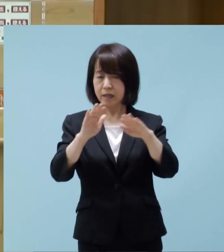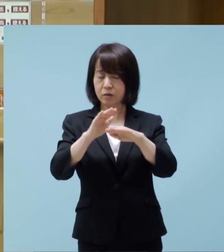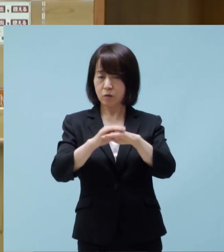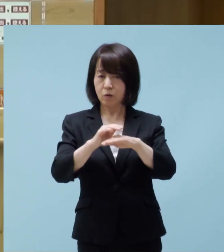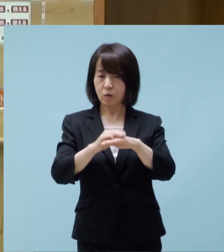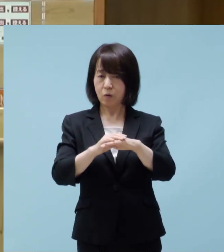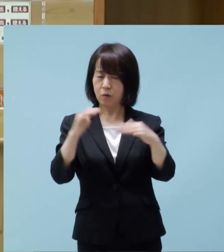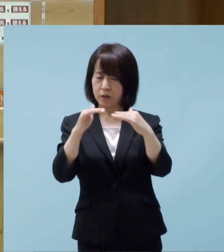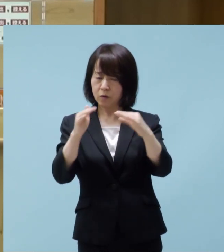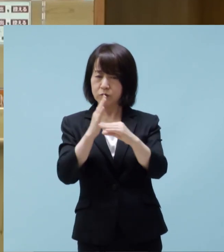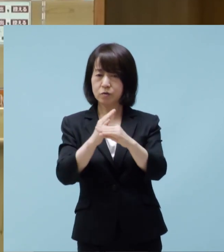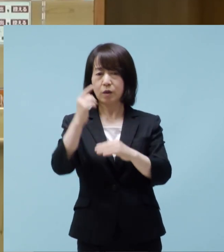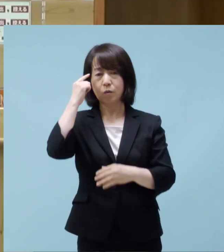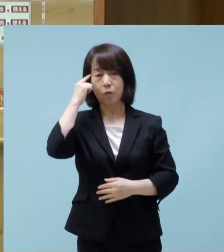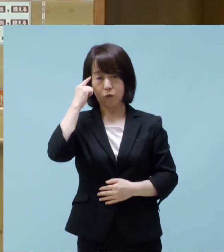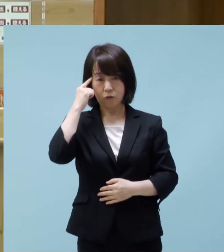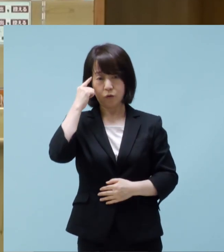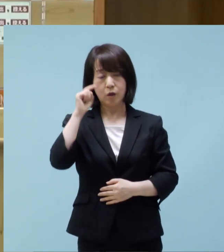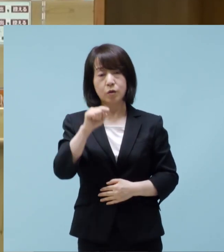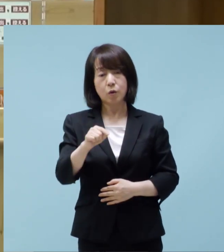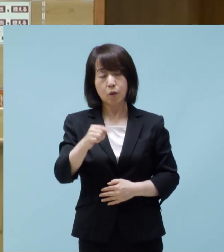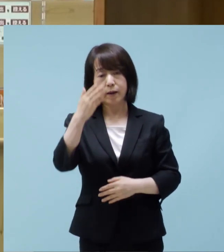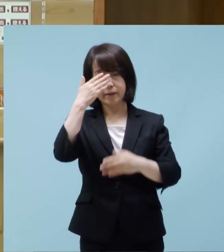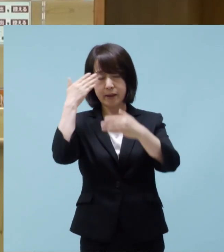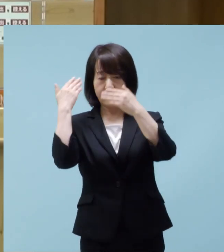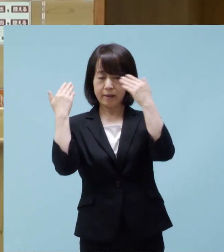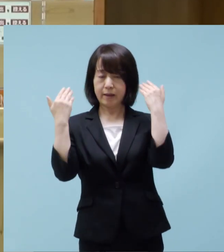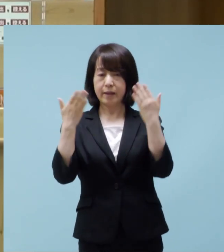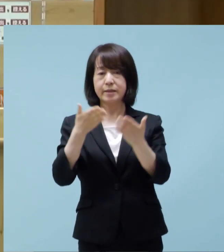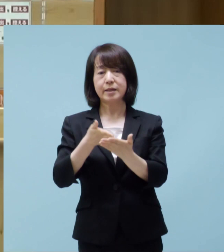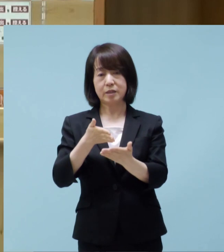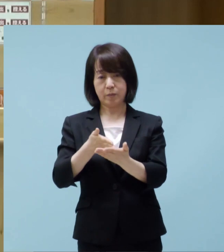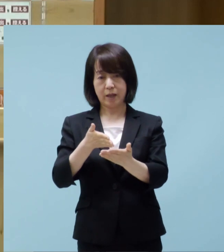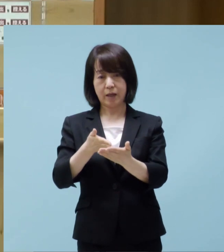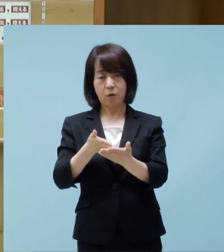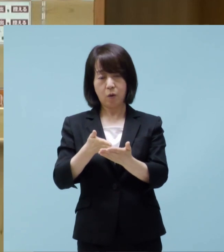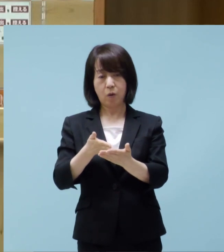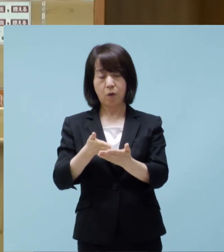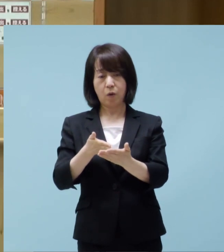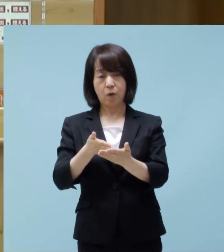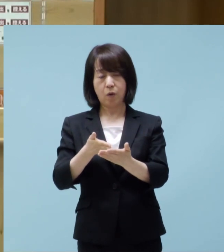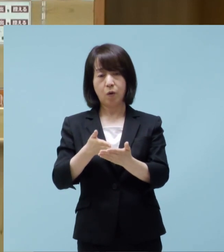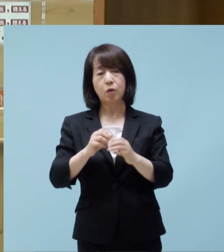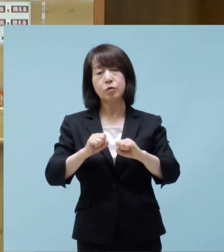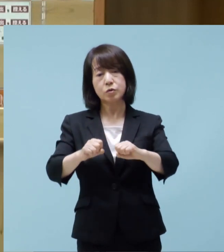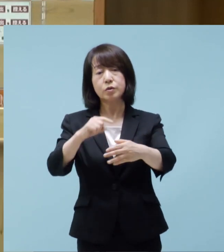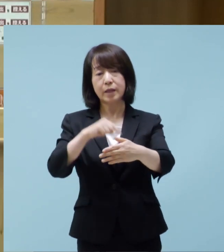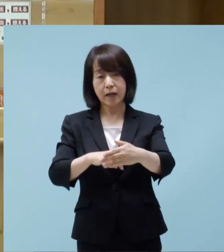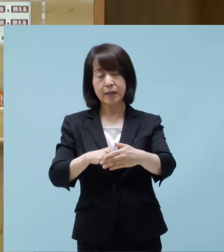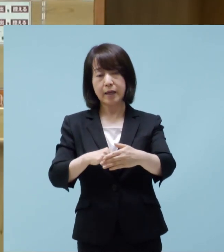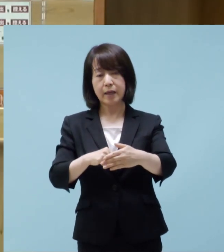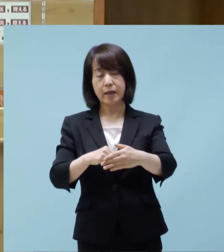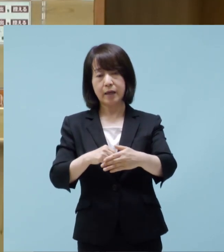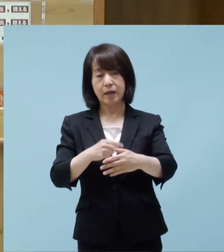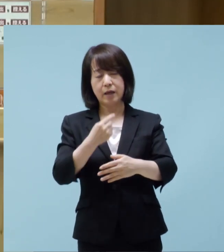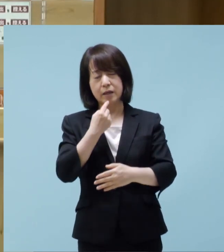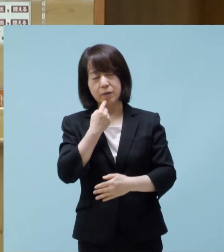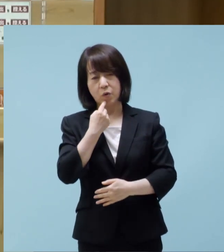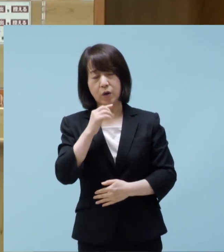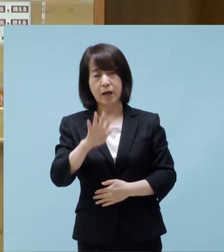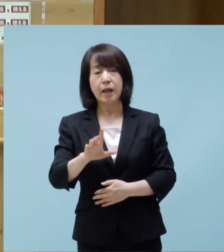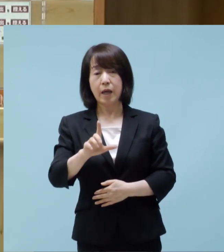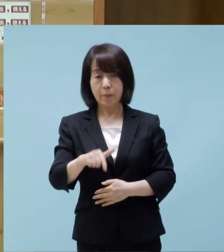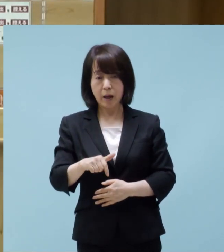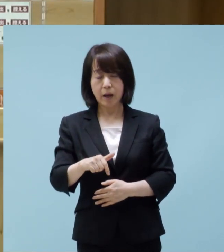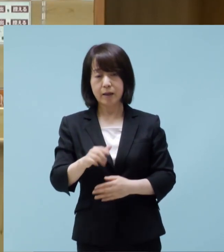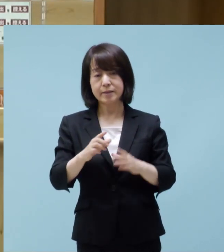で、そこは丁寧な説明を国民にする中で、疑問点っていうのはさらに説明をするだけじゃなくて、